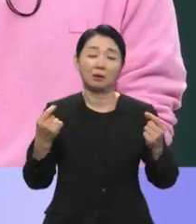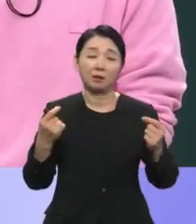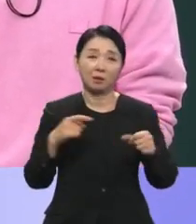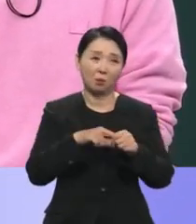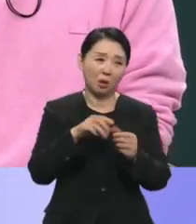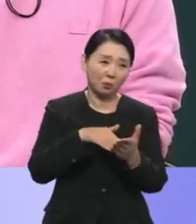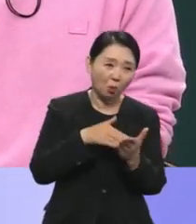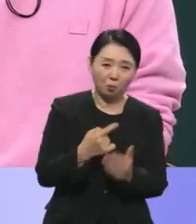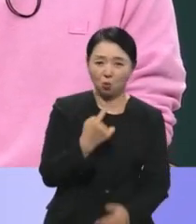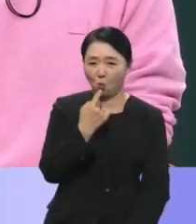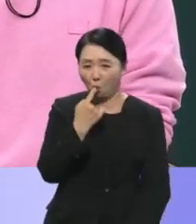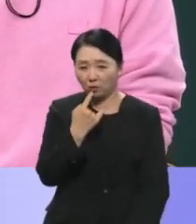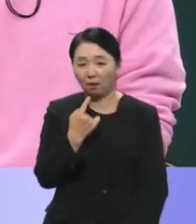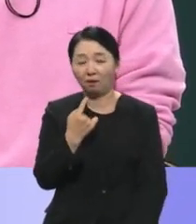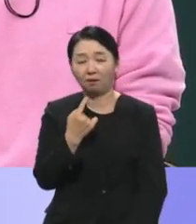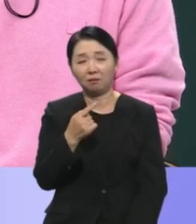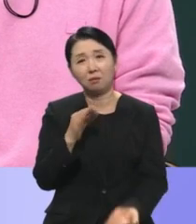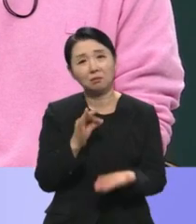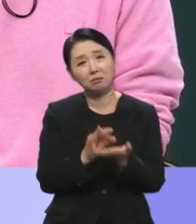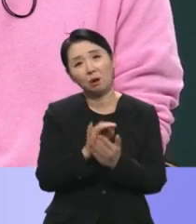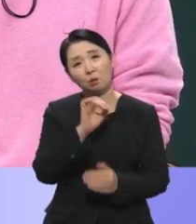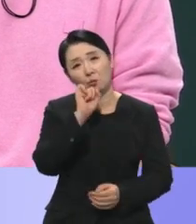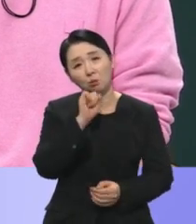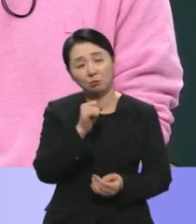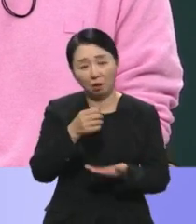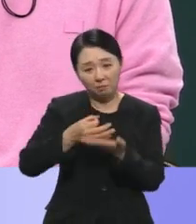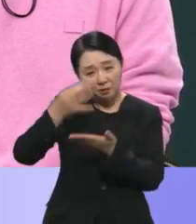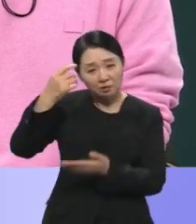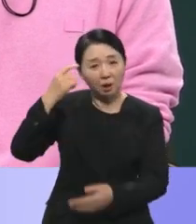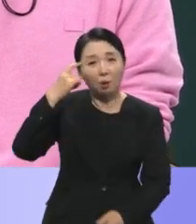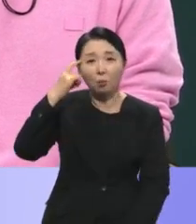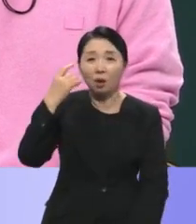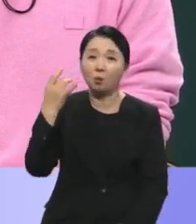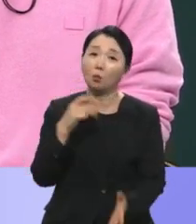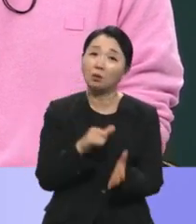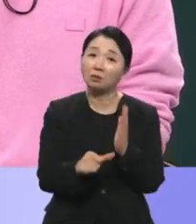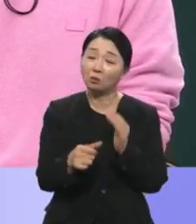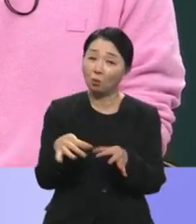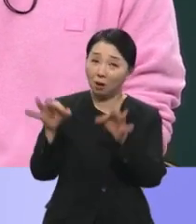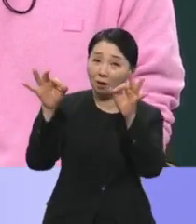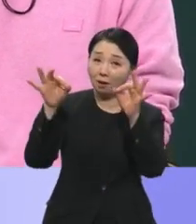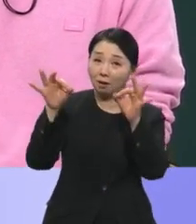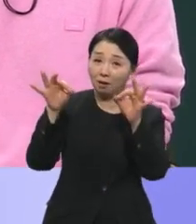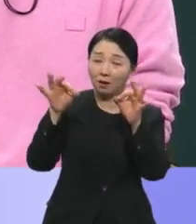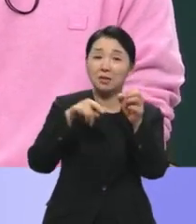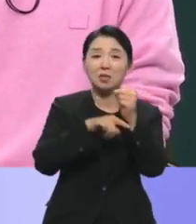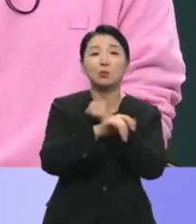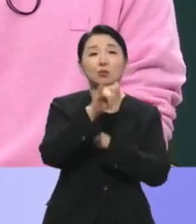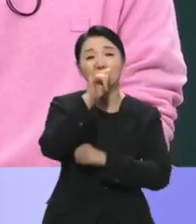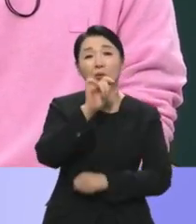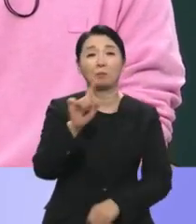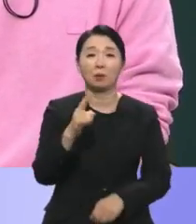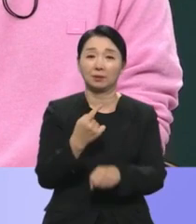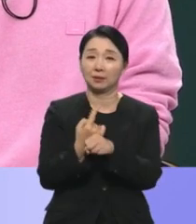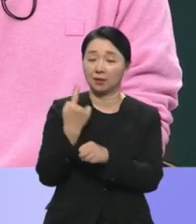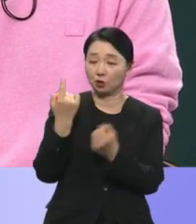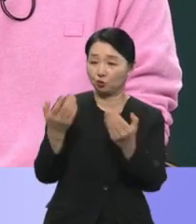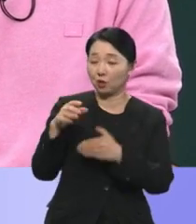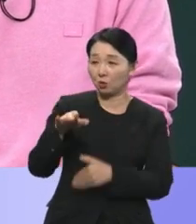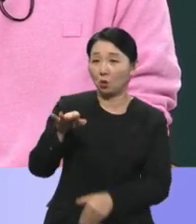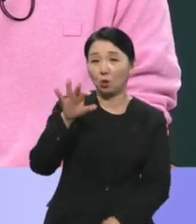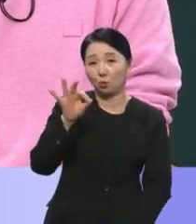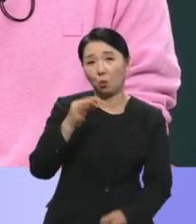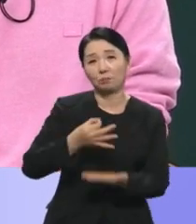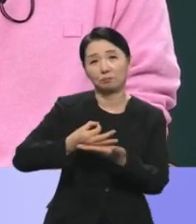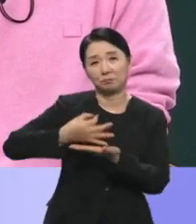분식은 또 저렴한 가격이 매력인데 왜 이렇게 비싸지는 거예요 원재료가 올라서 그런가 다른 이유가 있더라고요 원래 이제 작년에도 휴게소